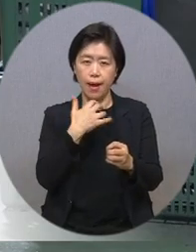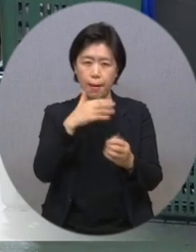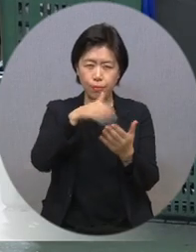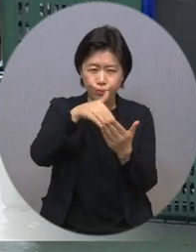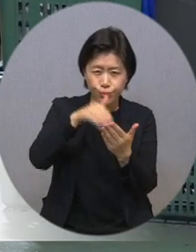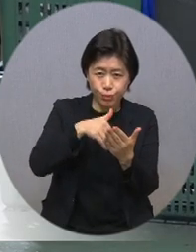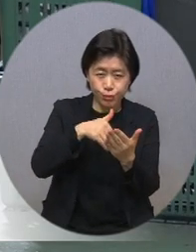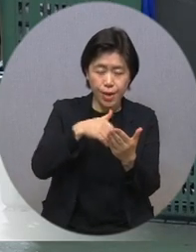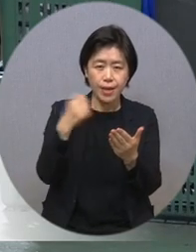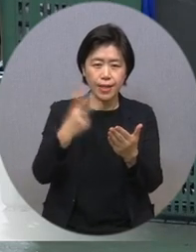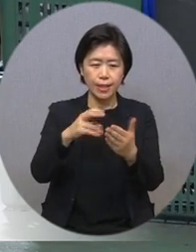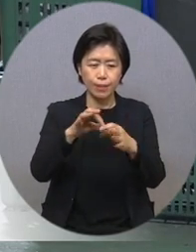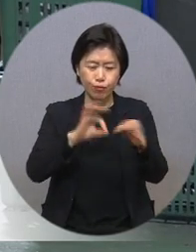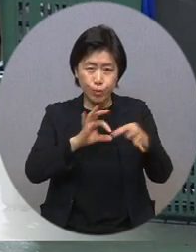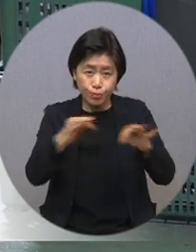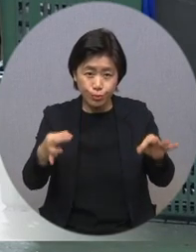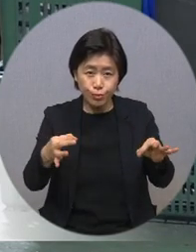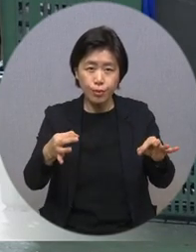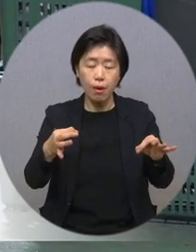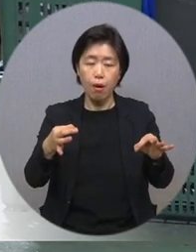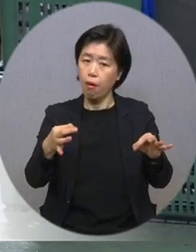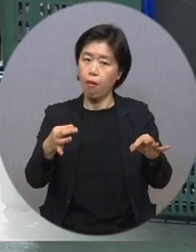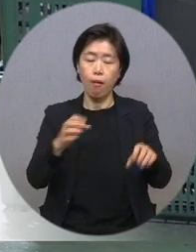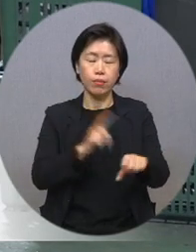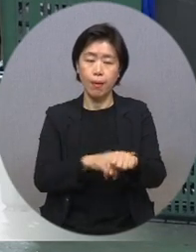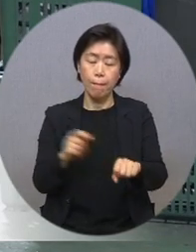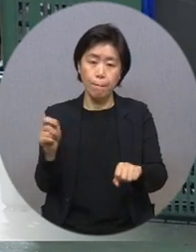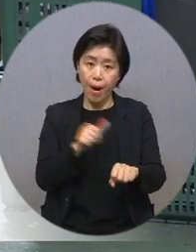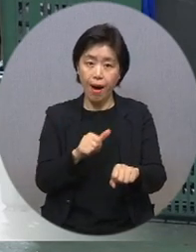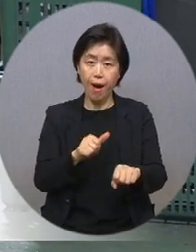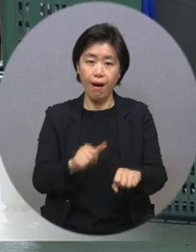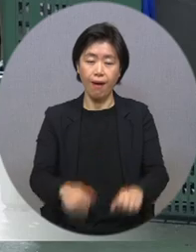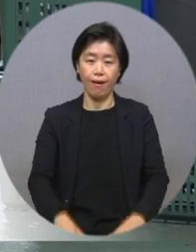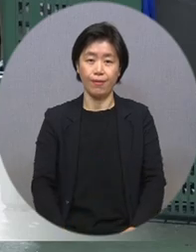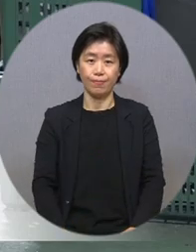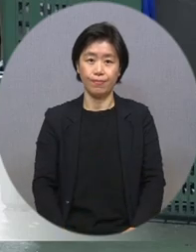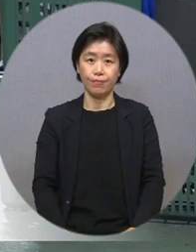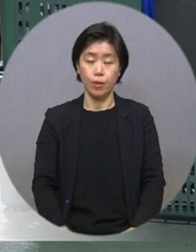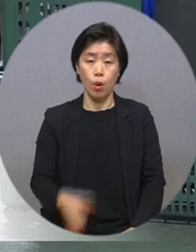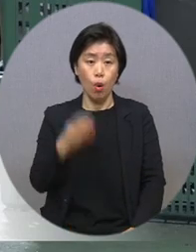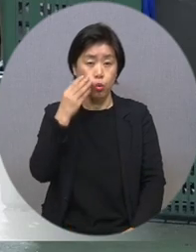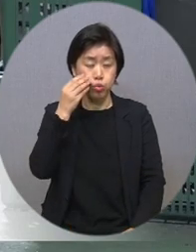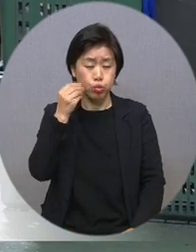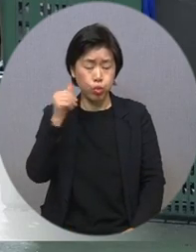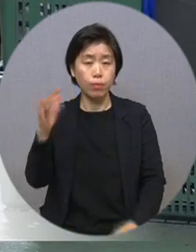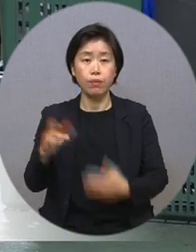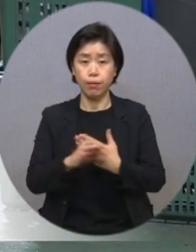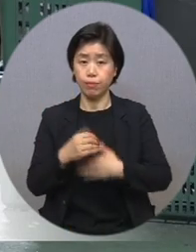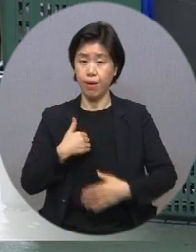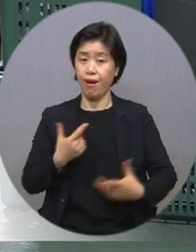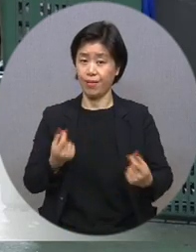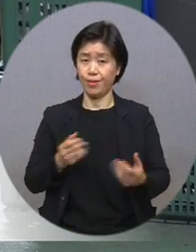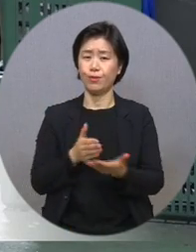해서 시간이 너무 빨리 가요. 하다 보면은 나중에 익숙해져서 저처럼 그냥